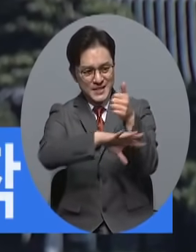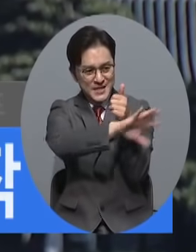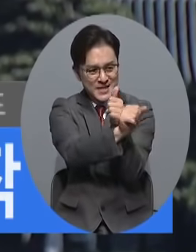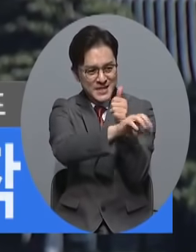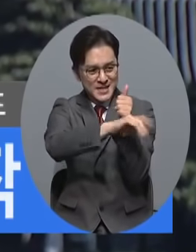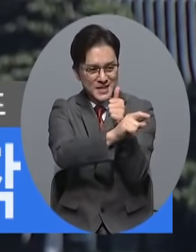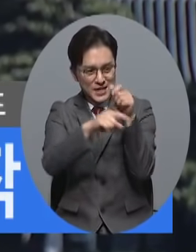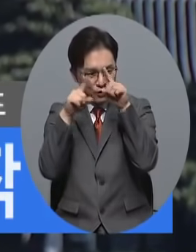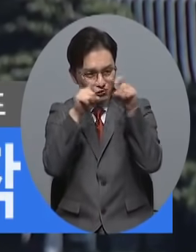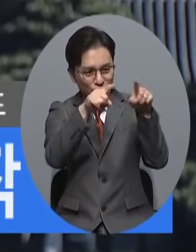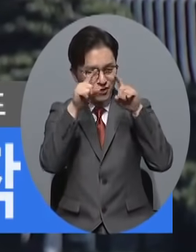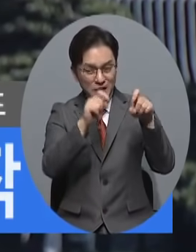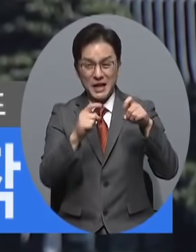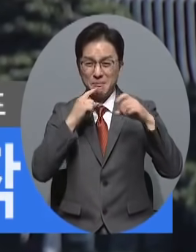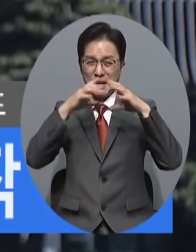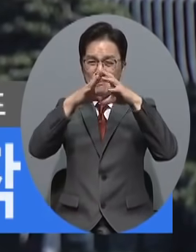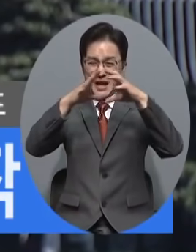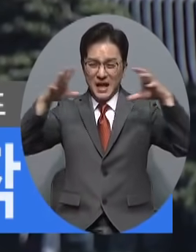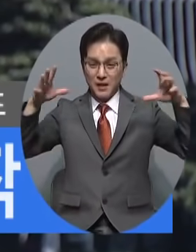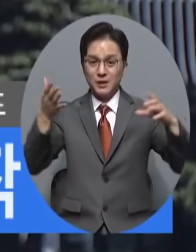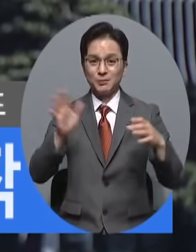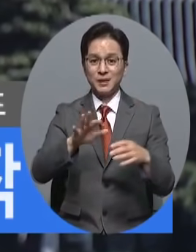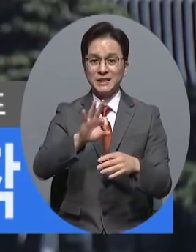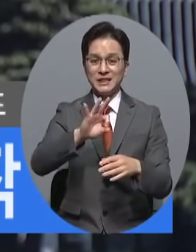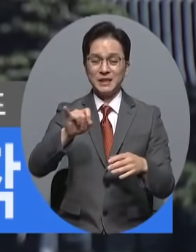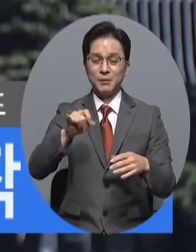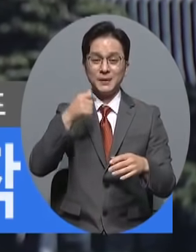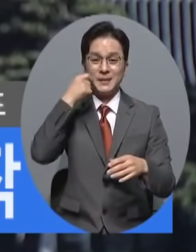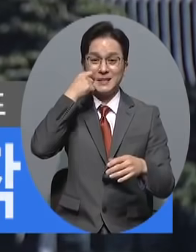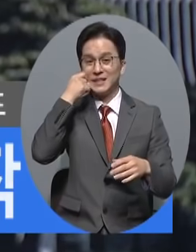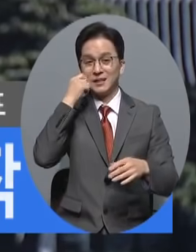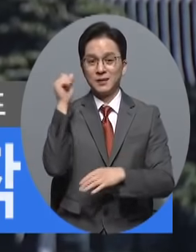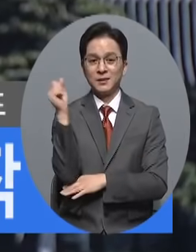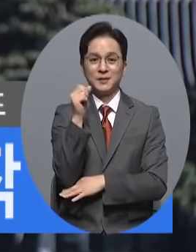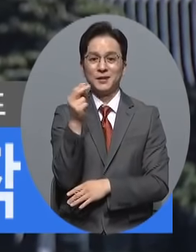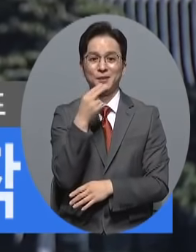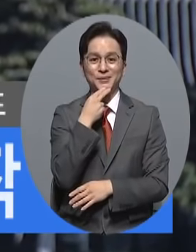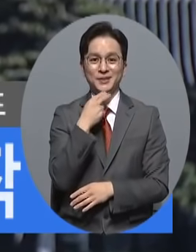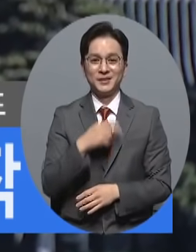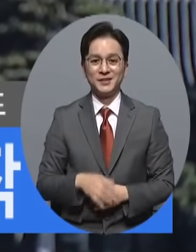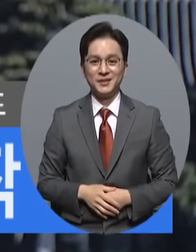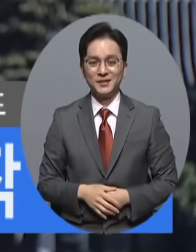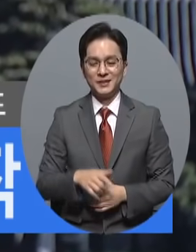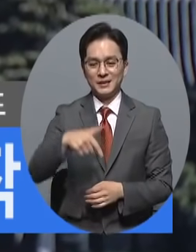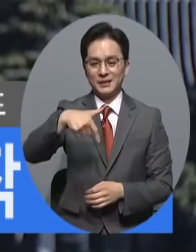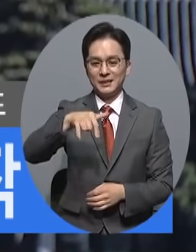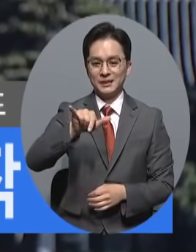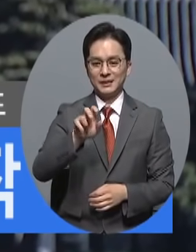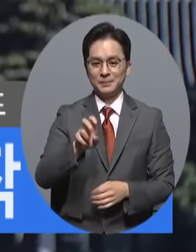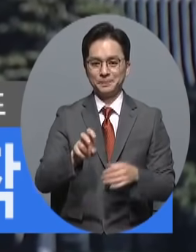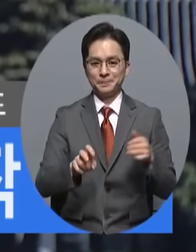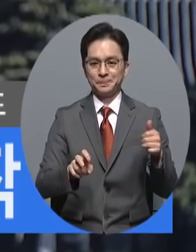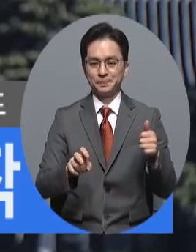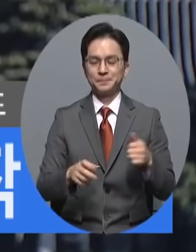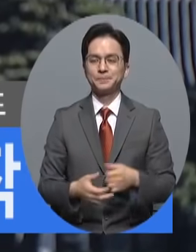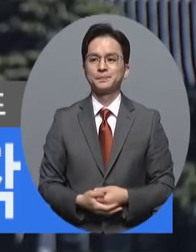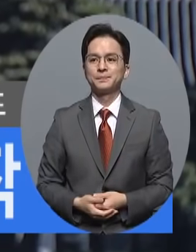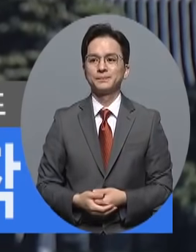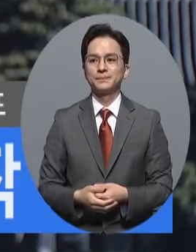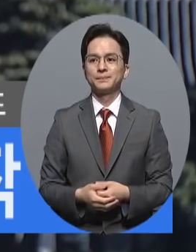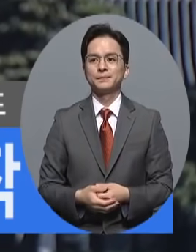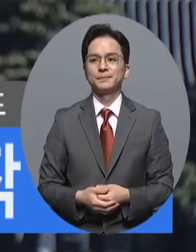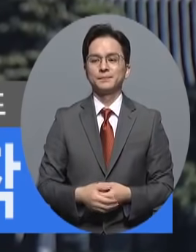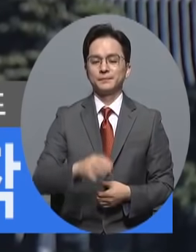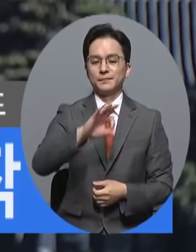경우에는 진짜 초박빙이고 거기에 무슨가 악재가 있을 때 일어나는 현상인데요. 네. 지금처럼